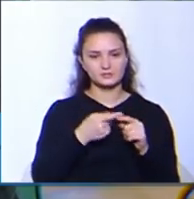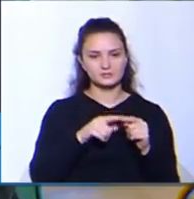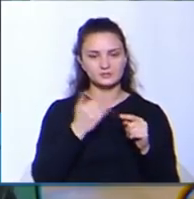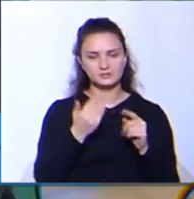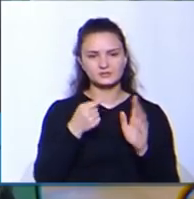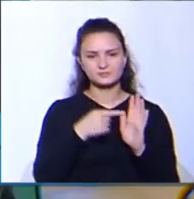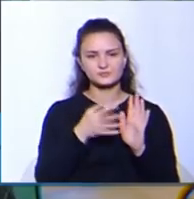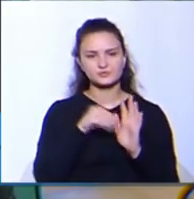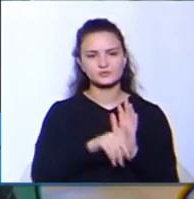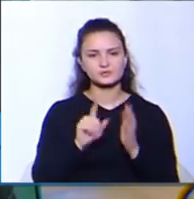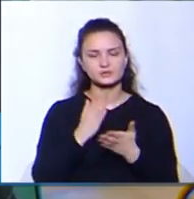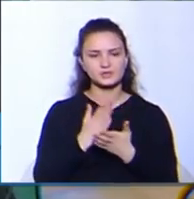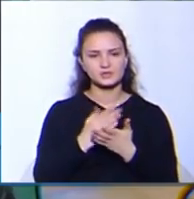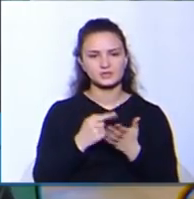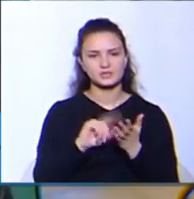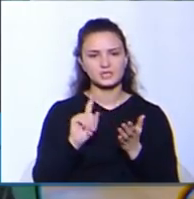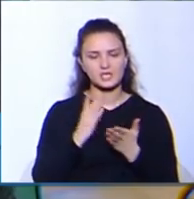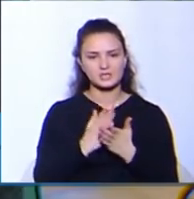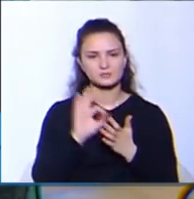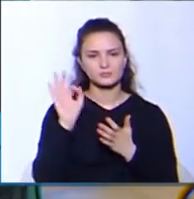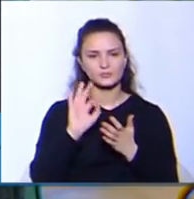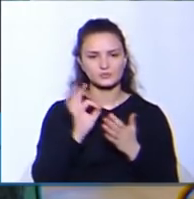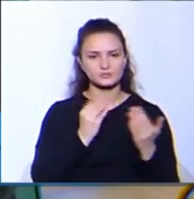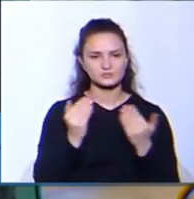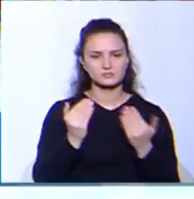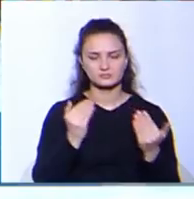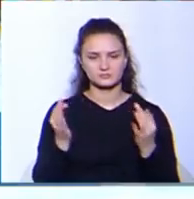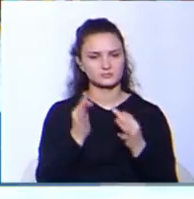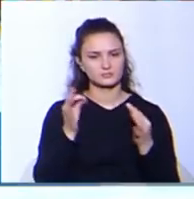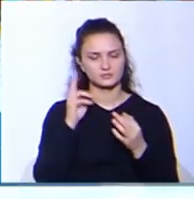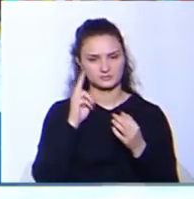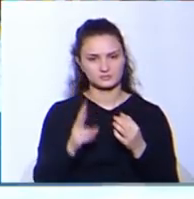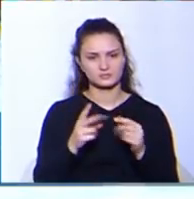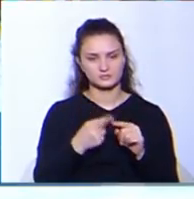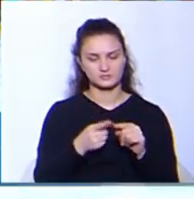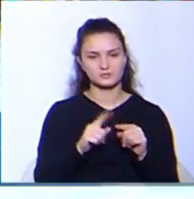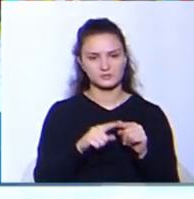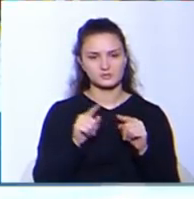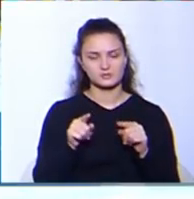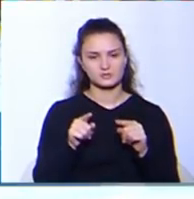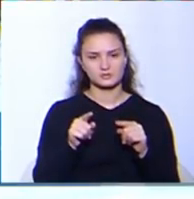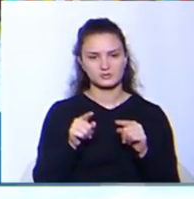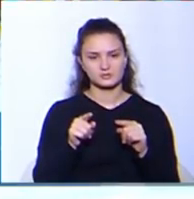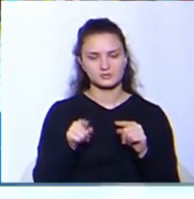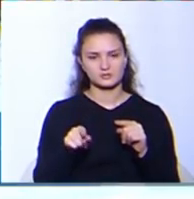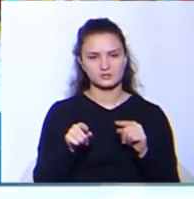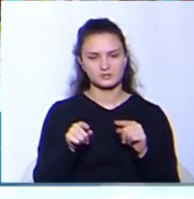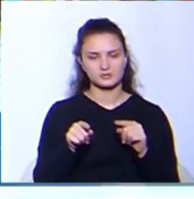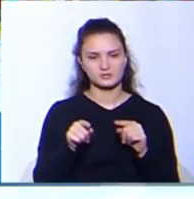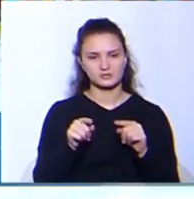მისი შემცველობა თუ რა პროცენტი რა არის განუსაზღვრელია. მართალია ესენი ალქიმიკოსები არიან,